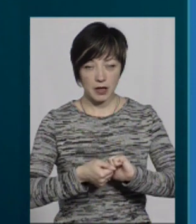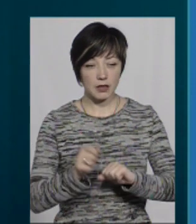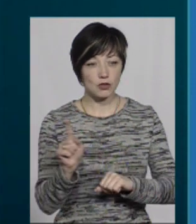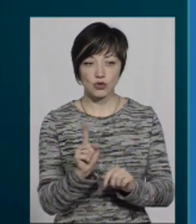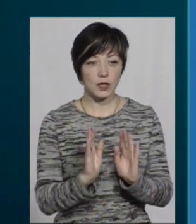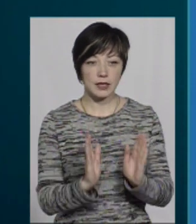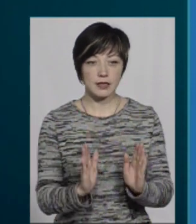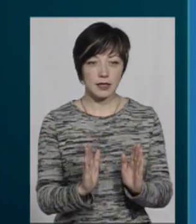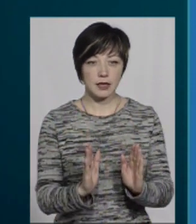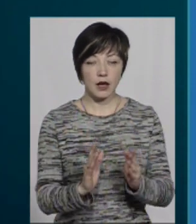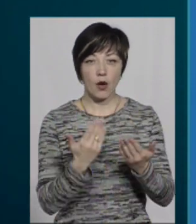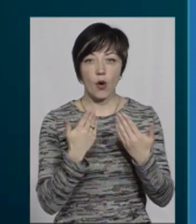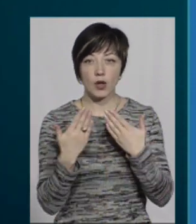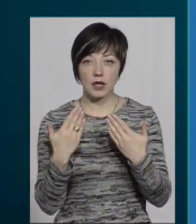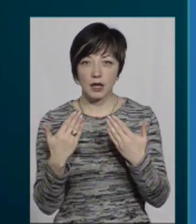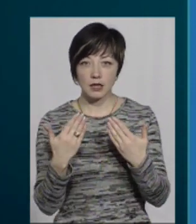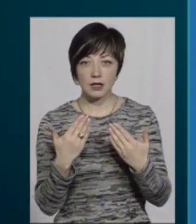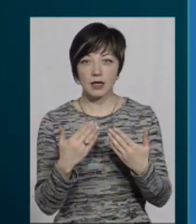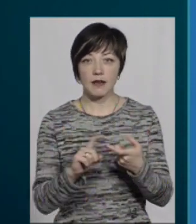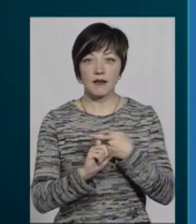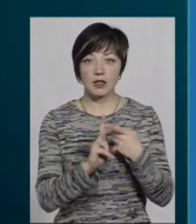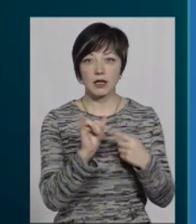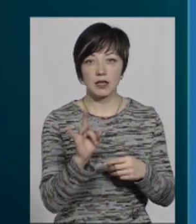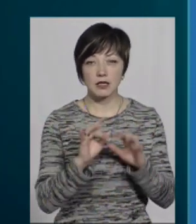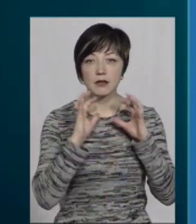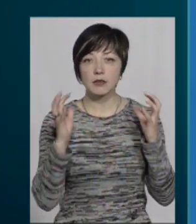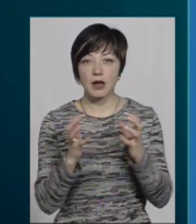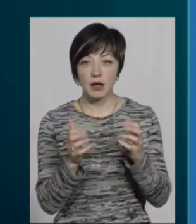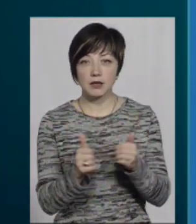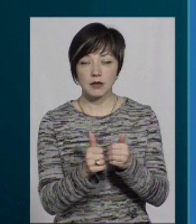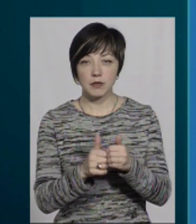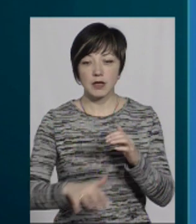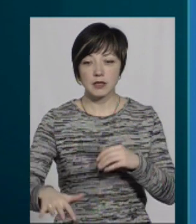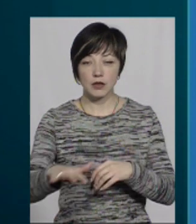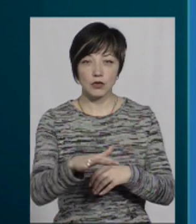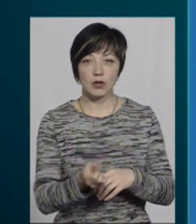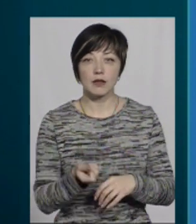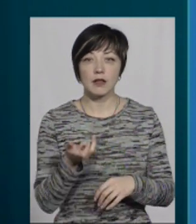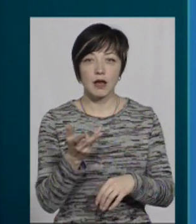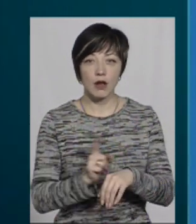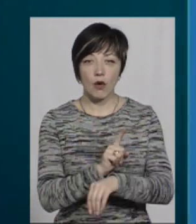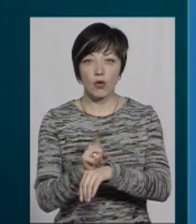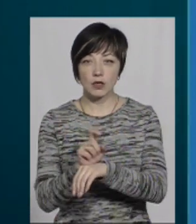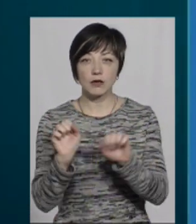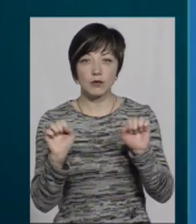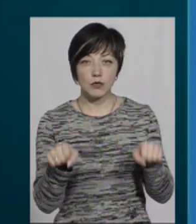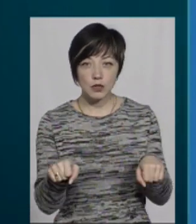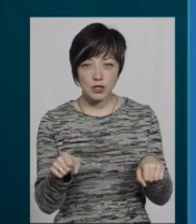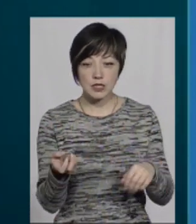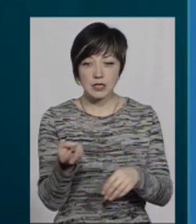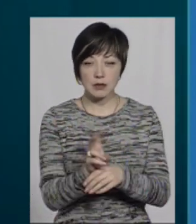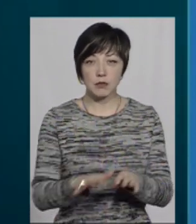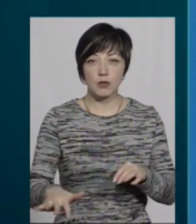що не тільки при тісному контакті, вірус корі зберігається в навколишньому середовищі декілька годин, і можна зайти просто в